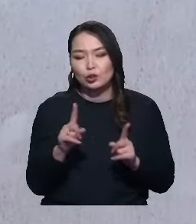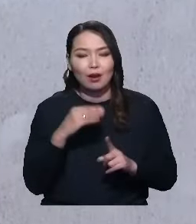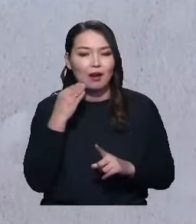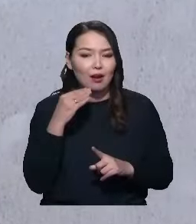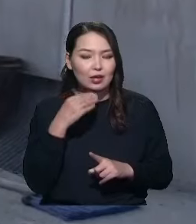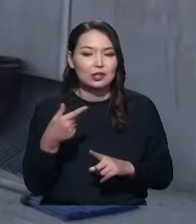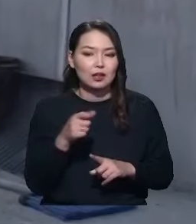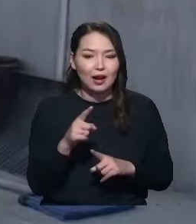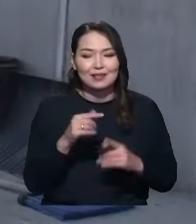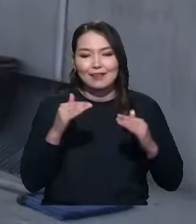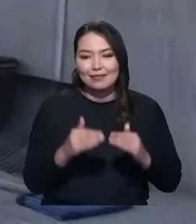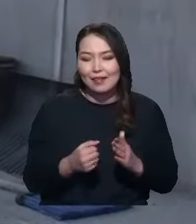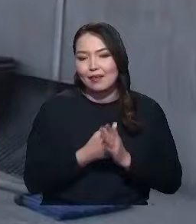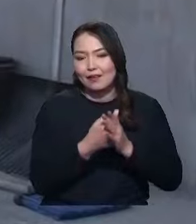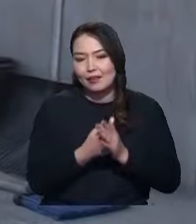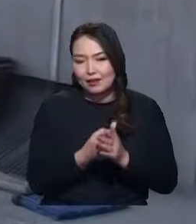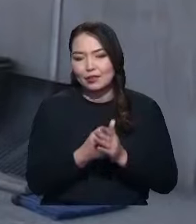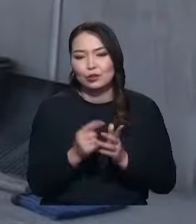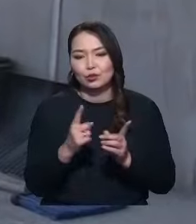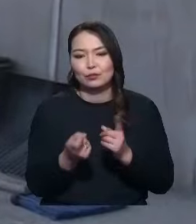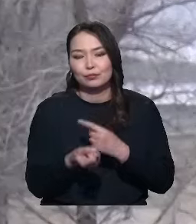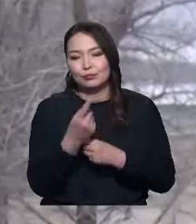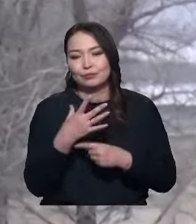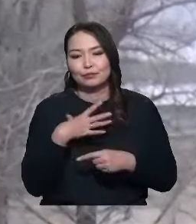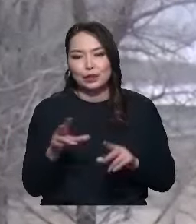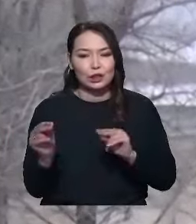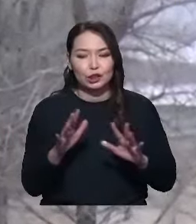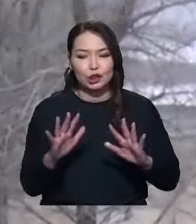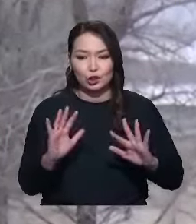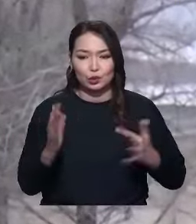газа и низкого давления не произошел несчастный